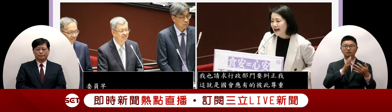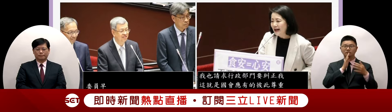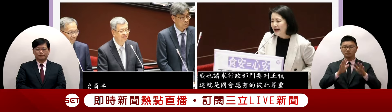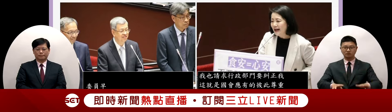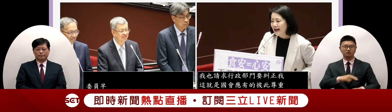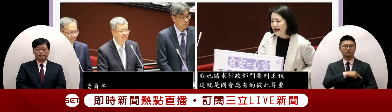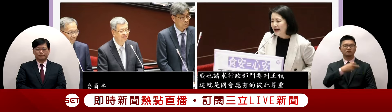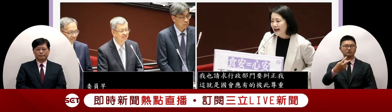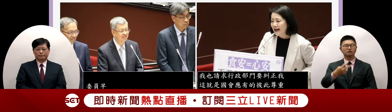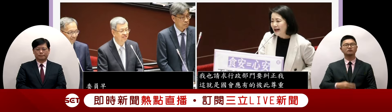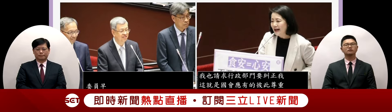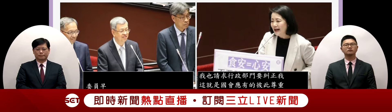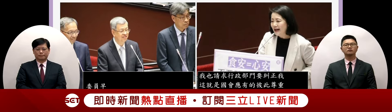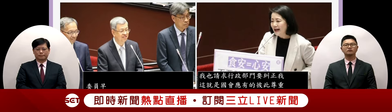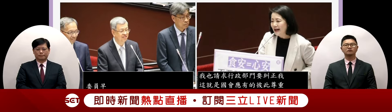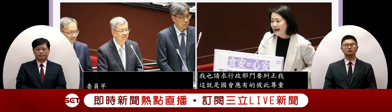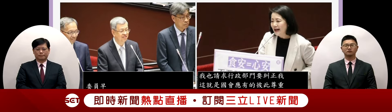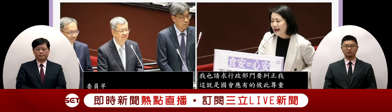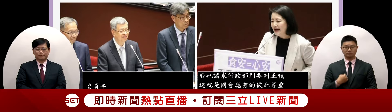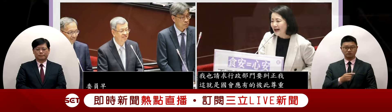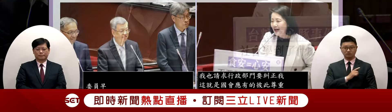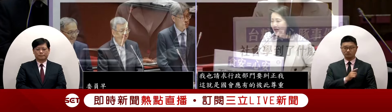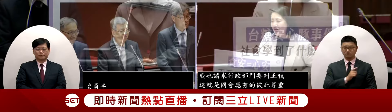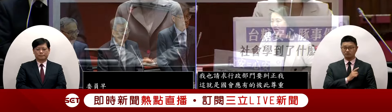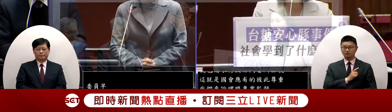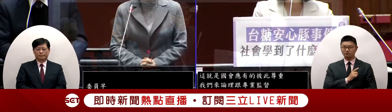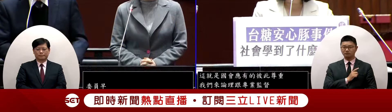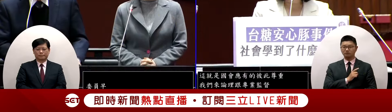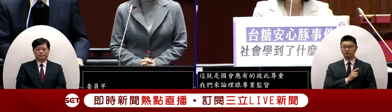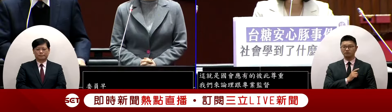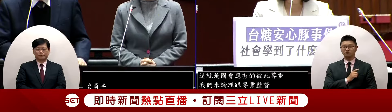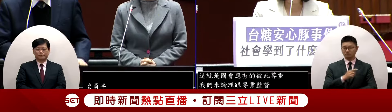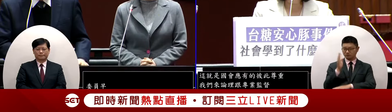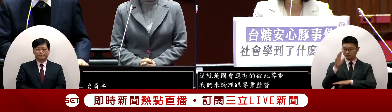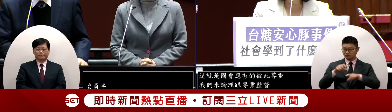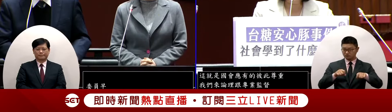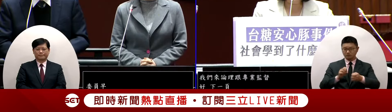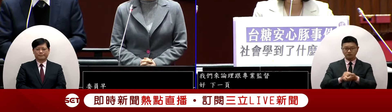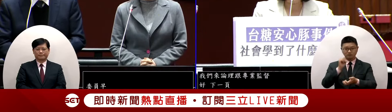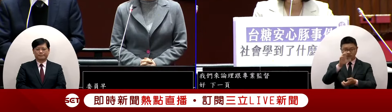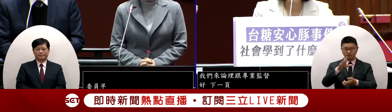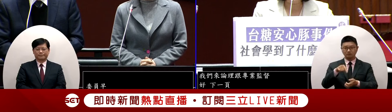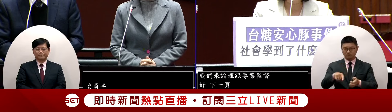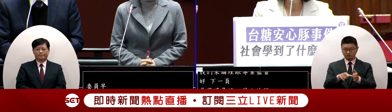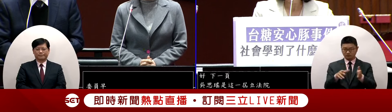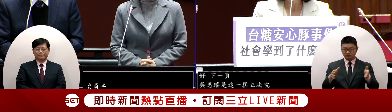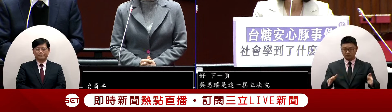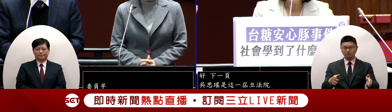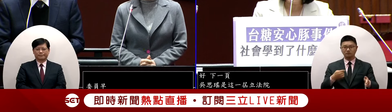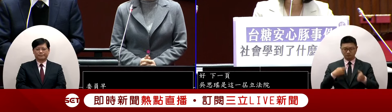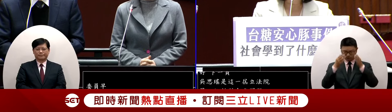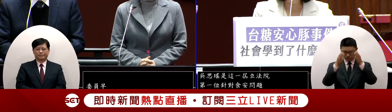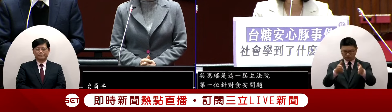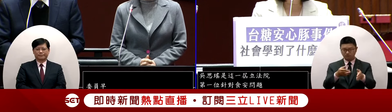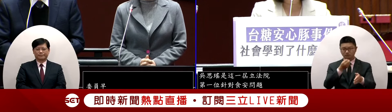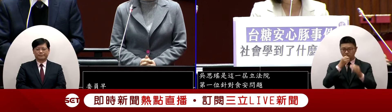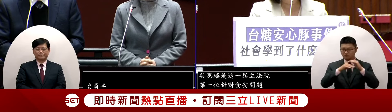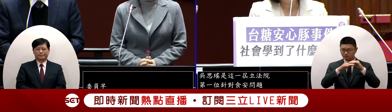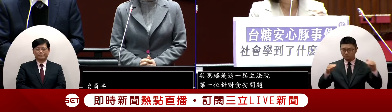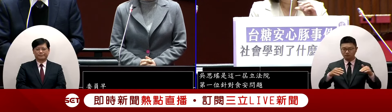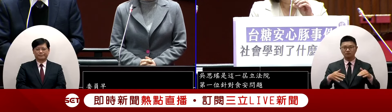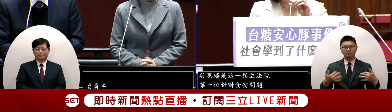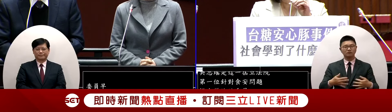二。我利用我的施政报告的时间，我就针对食安议题来提出质